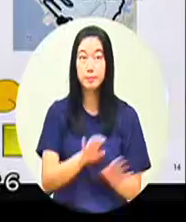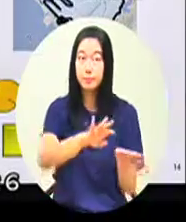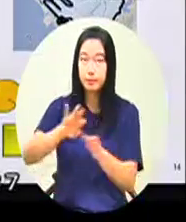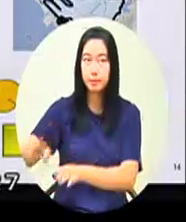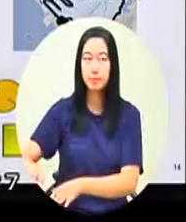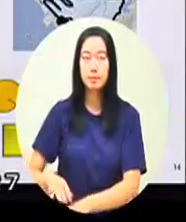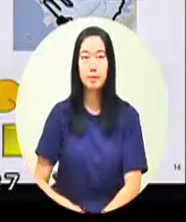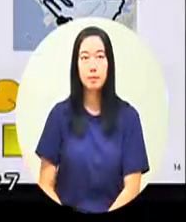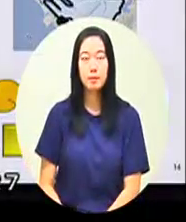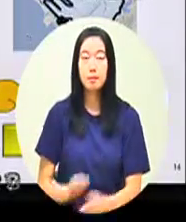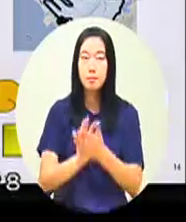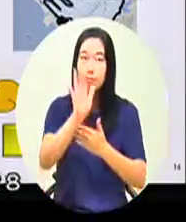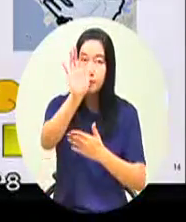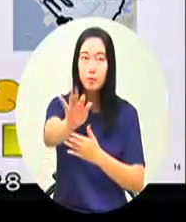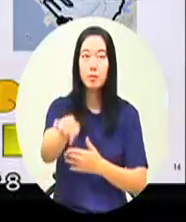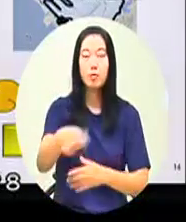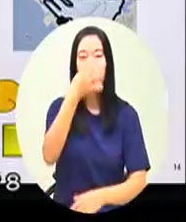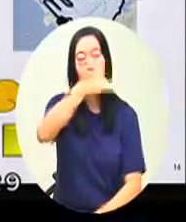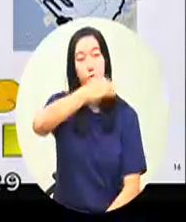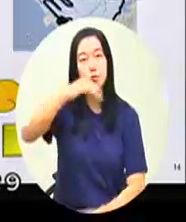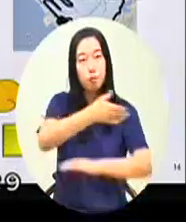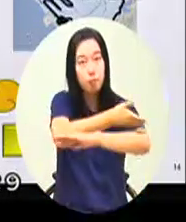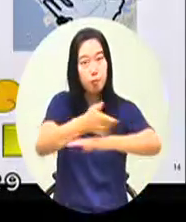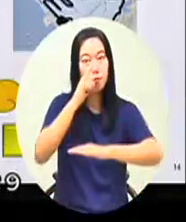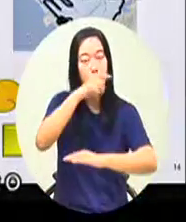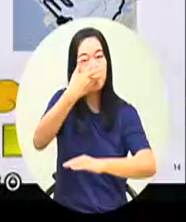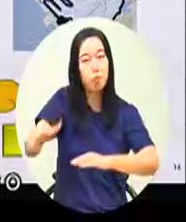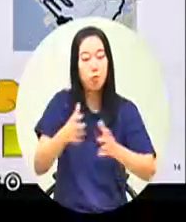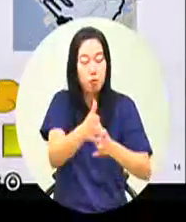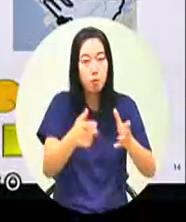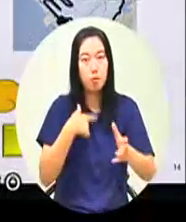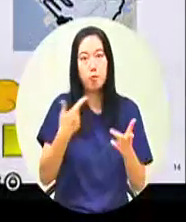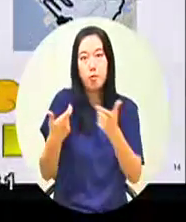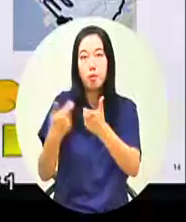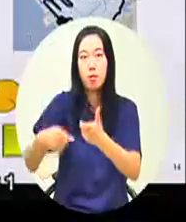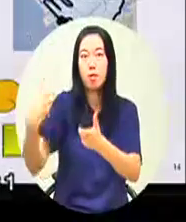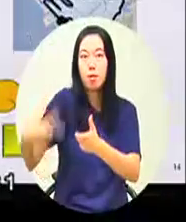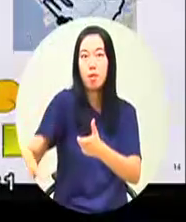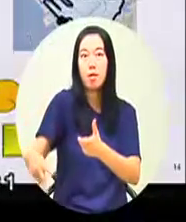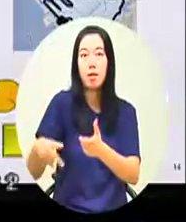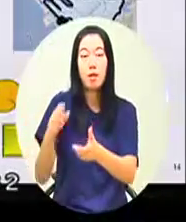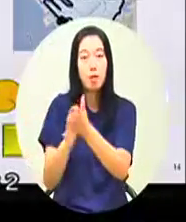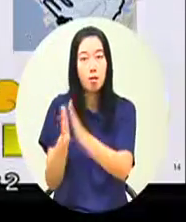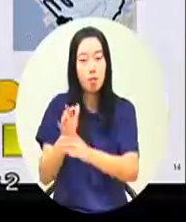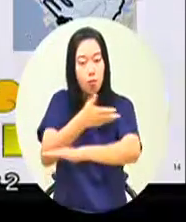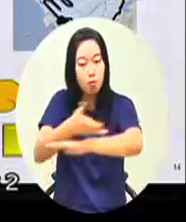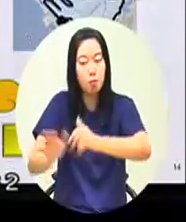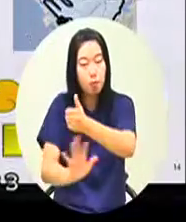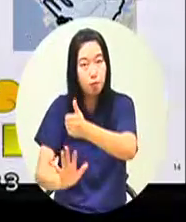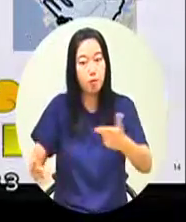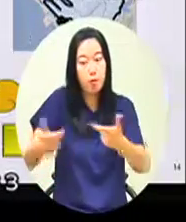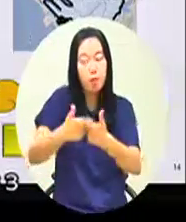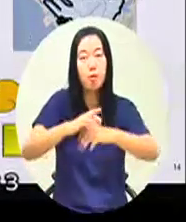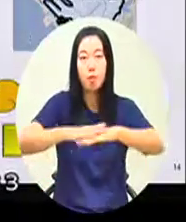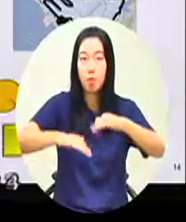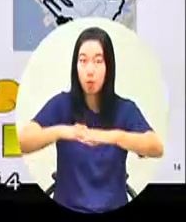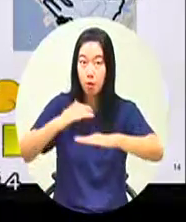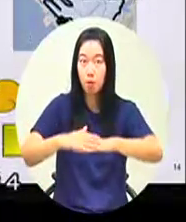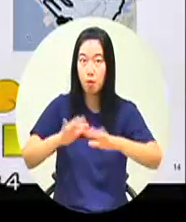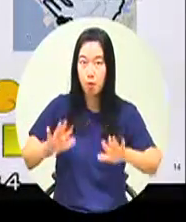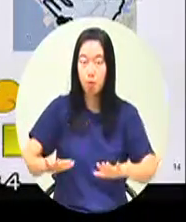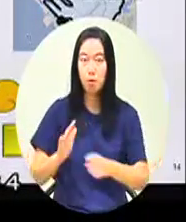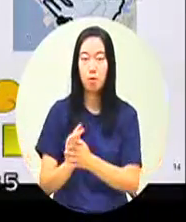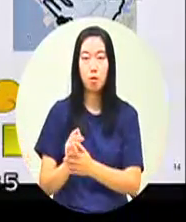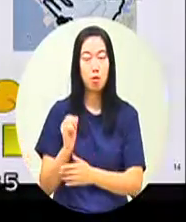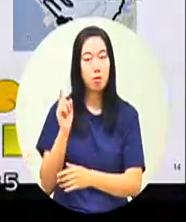在未来的这个凤山溪污水厂，我们搭配再生水的一个系统，那目前已经跟那个特许公司